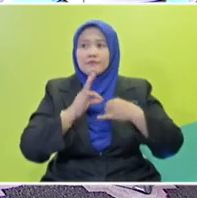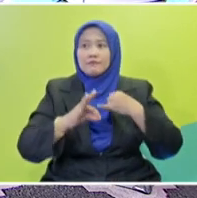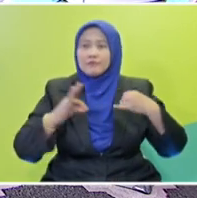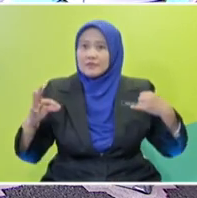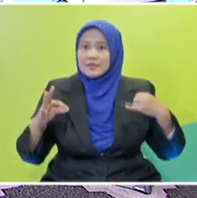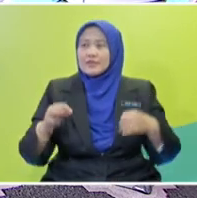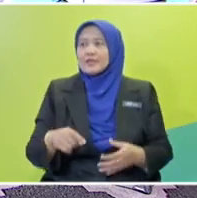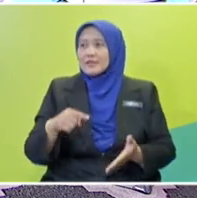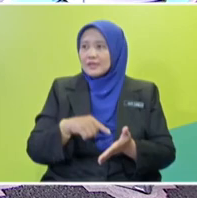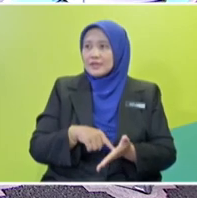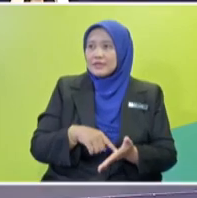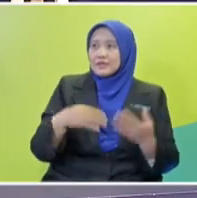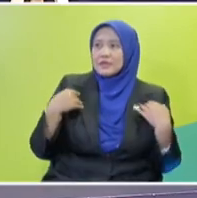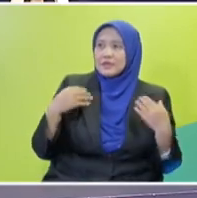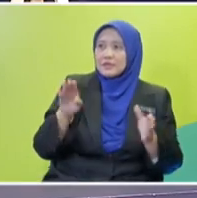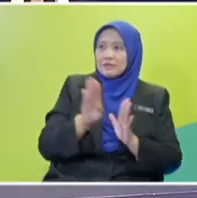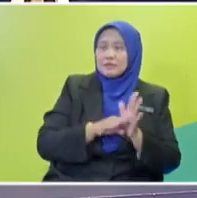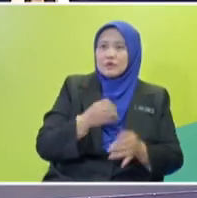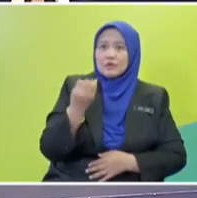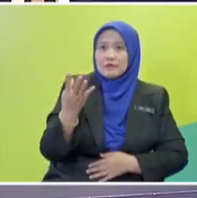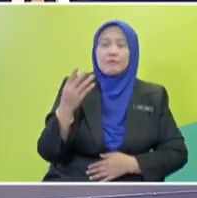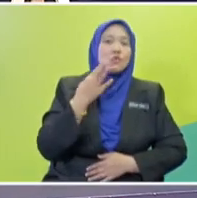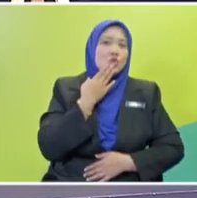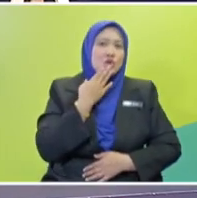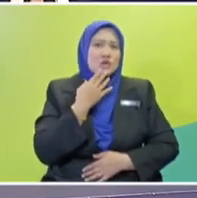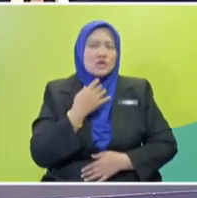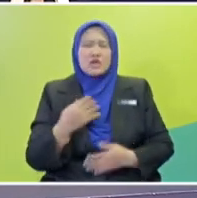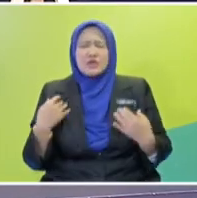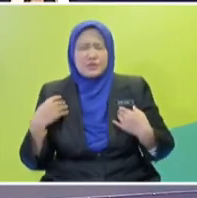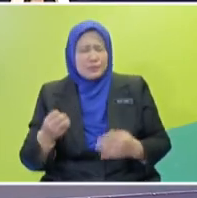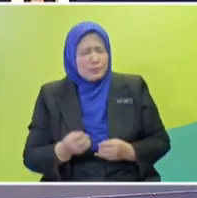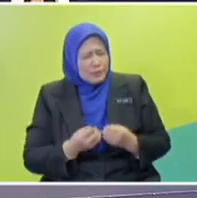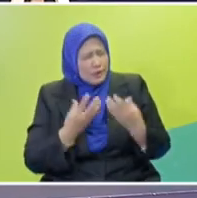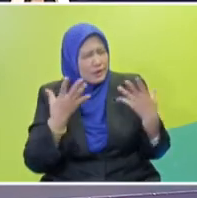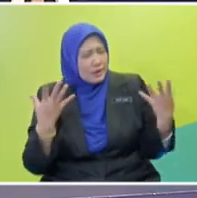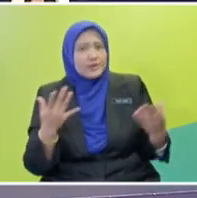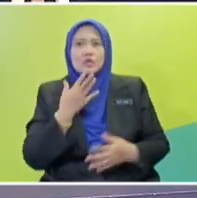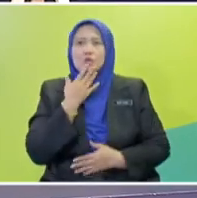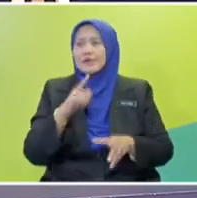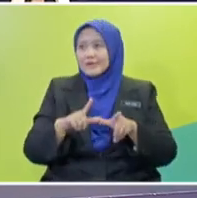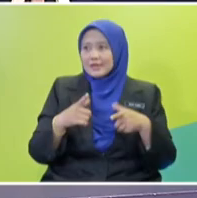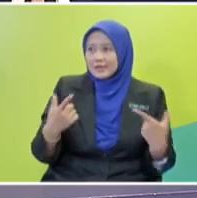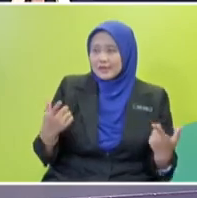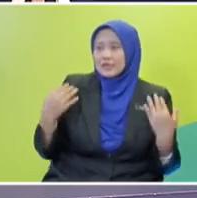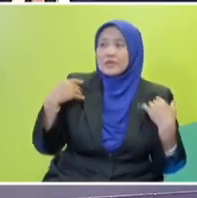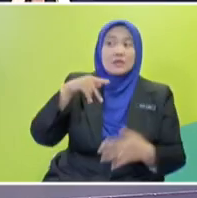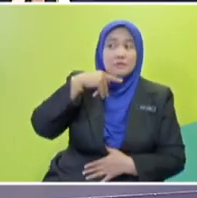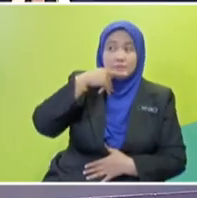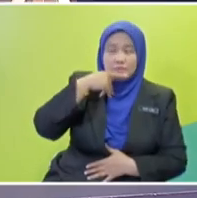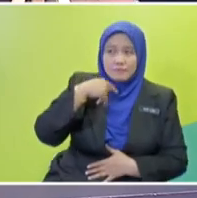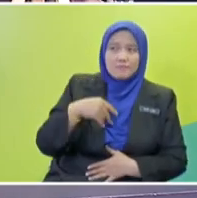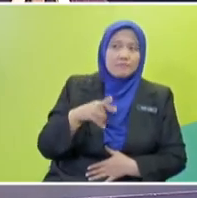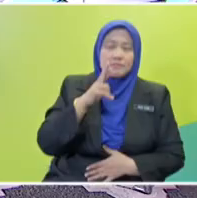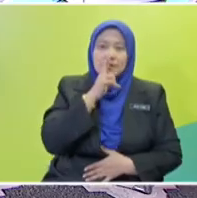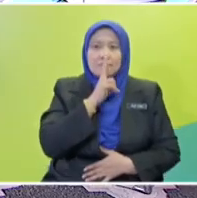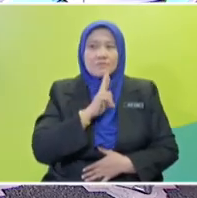beberapa warna lah contoh Sebenarnya ada macam-macam warna-warni Oke kalau misalnya tadi ada macam-macam warna